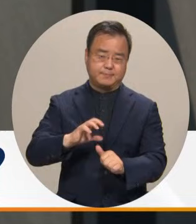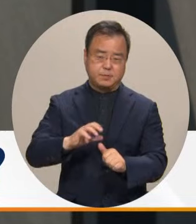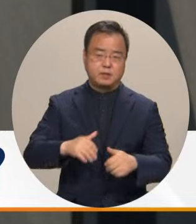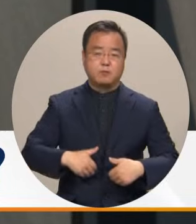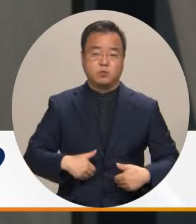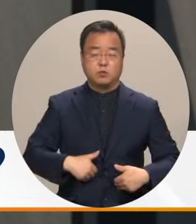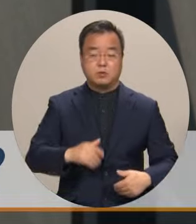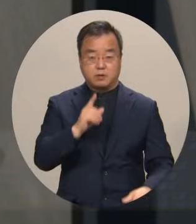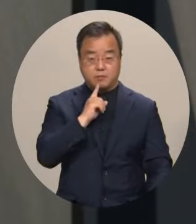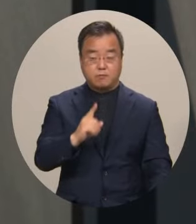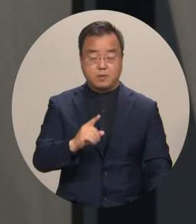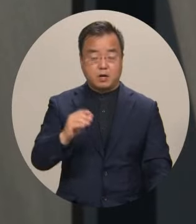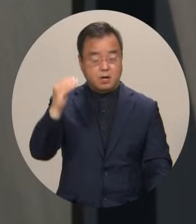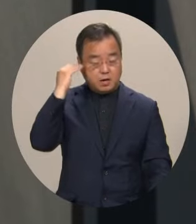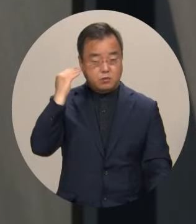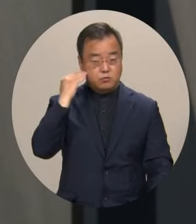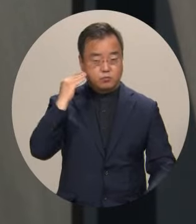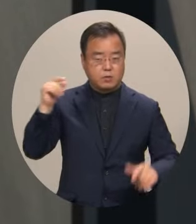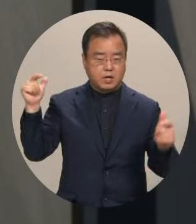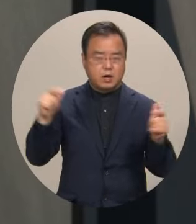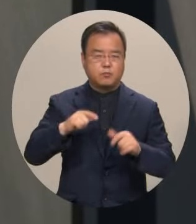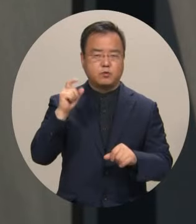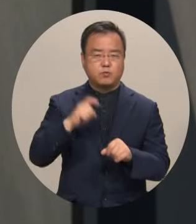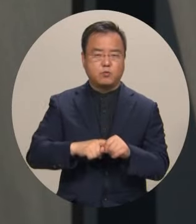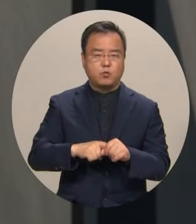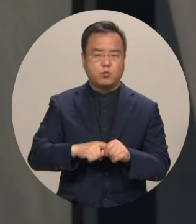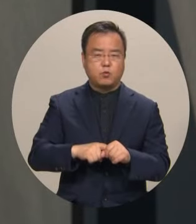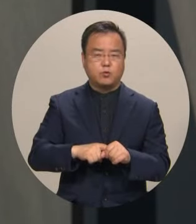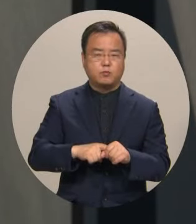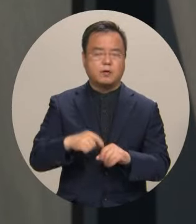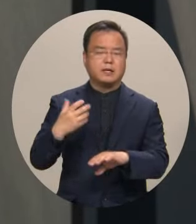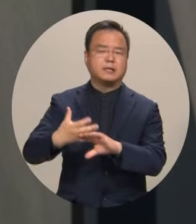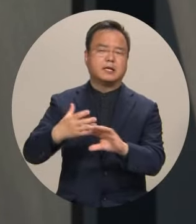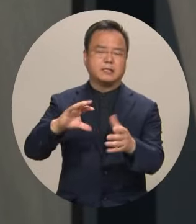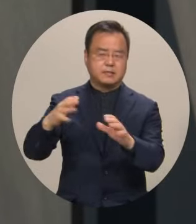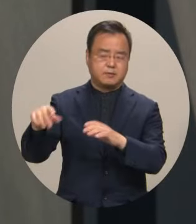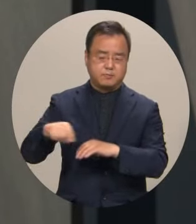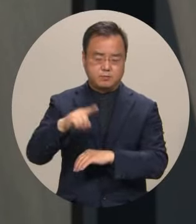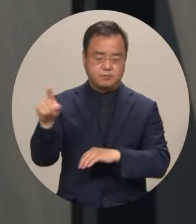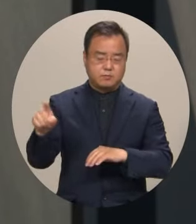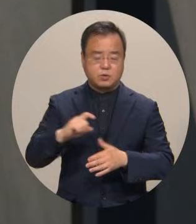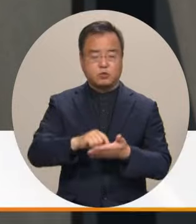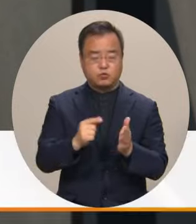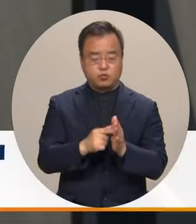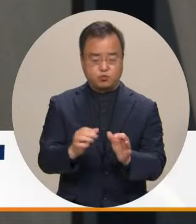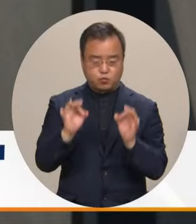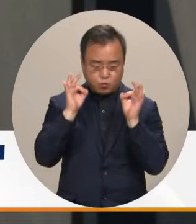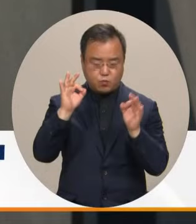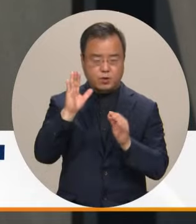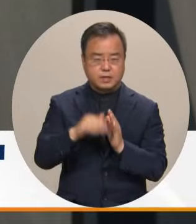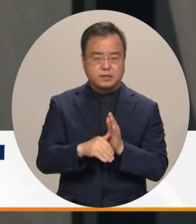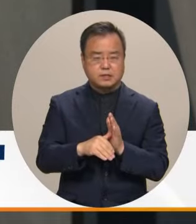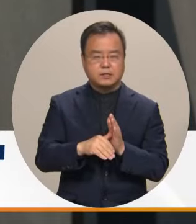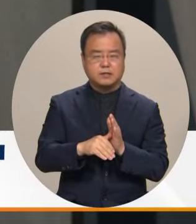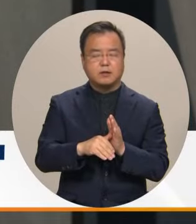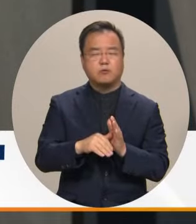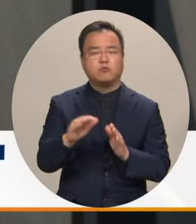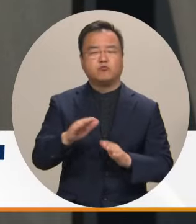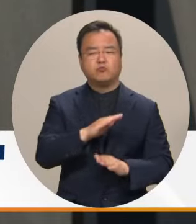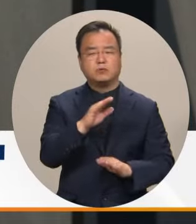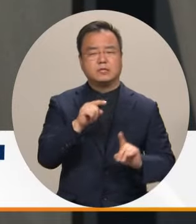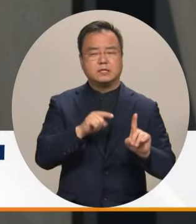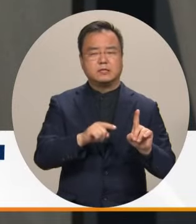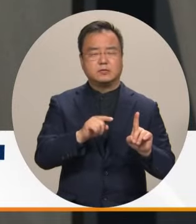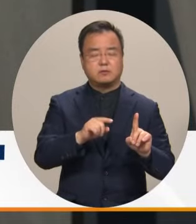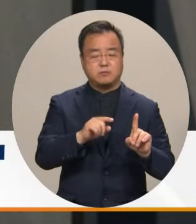하지만과학적 분석에따르면다른 나라들이우리와유사한노력을기울일경우 지구평균기온이최대 3